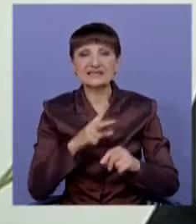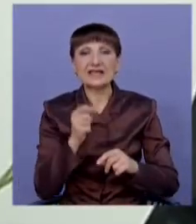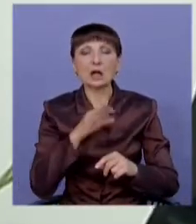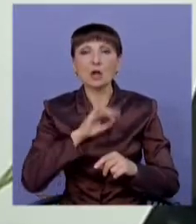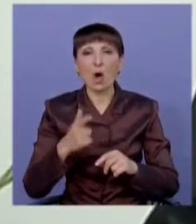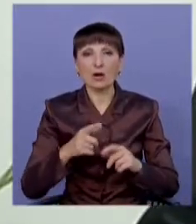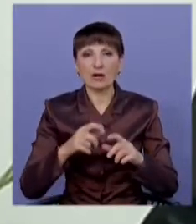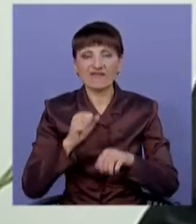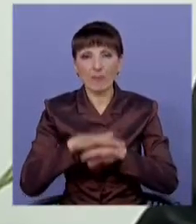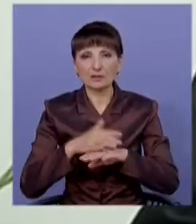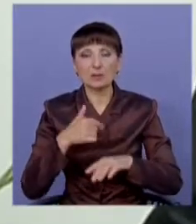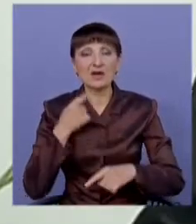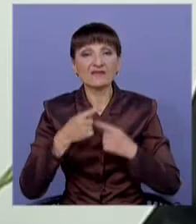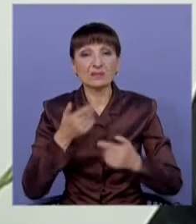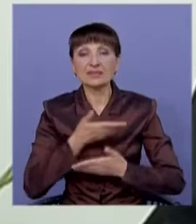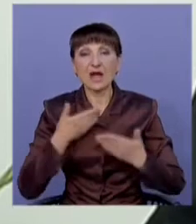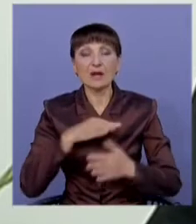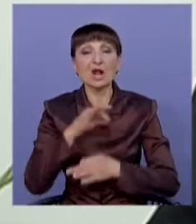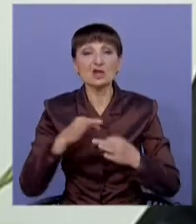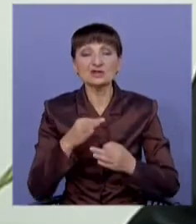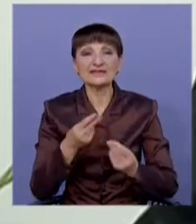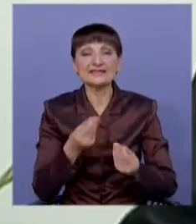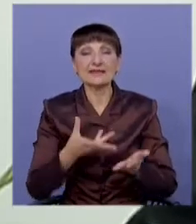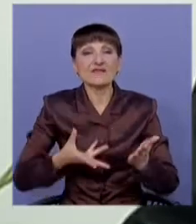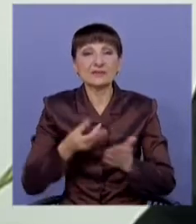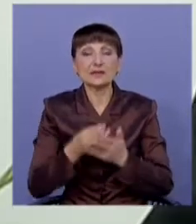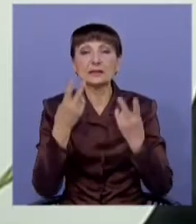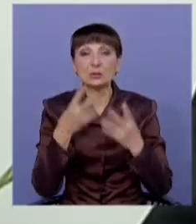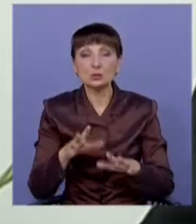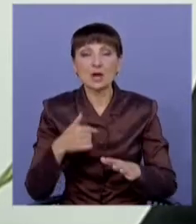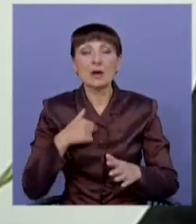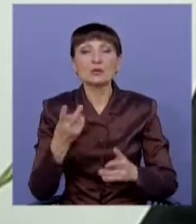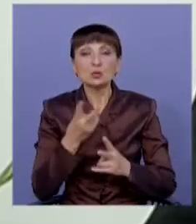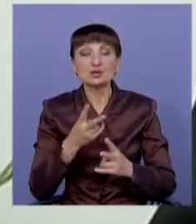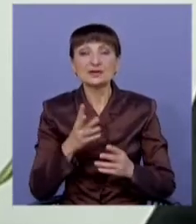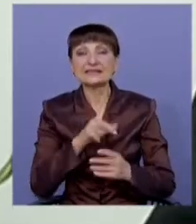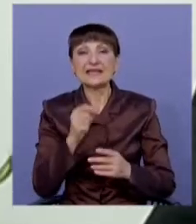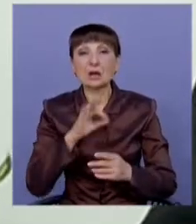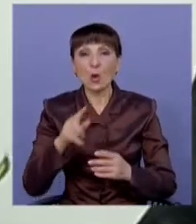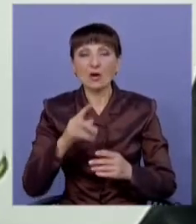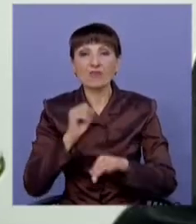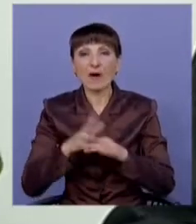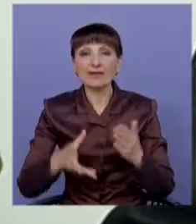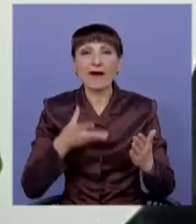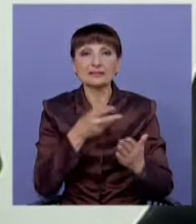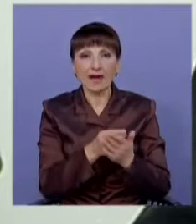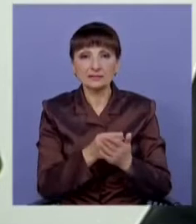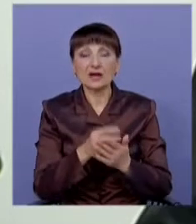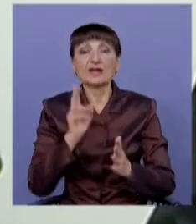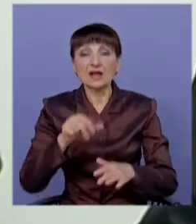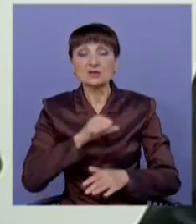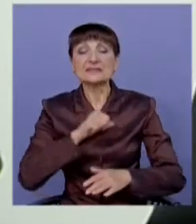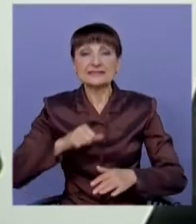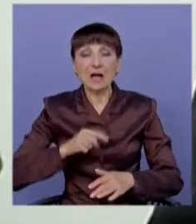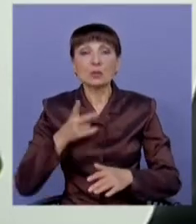банке. Мы говорим, нам лишнего ничего не надо, нам хотя бы, чтобы мы могли окупить залоговую стоимость, потому что лишнего дальше мы будем сами